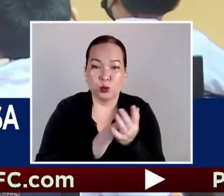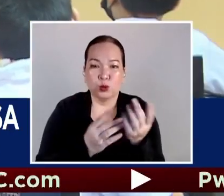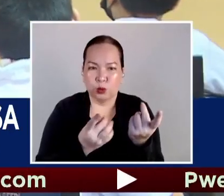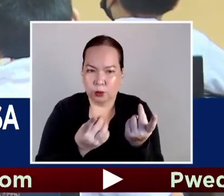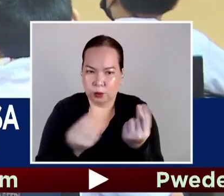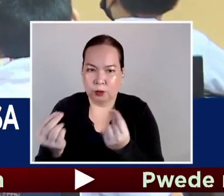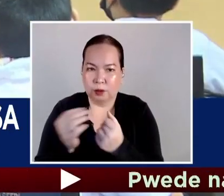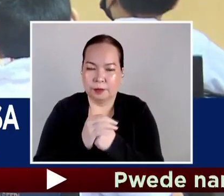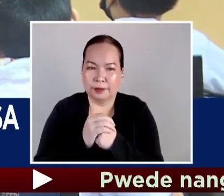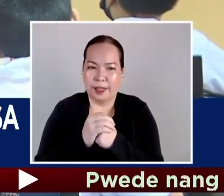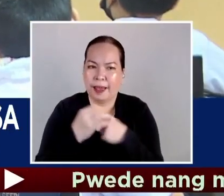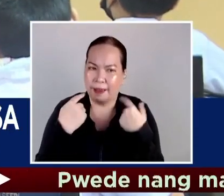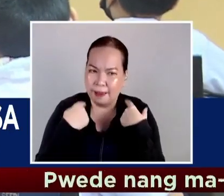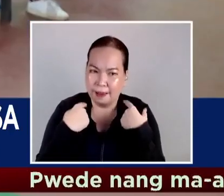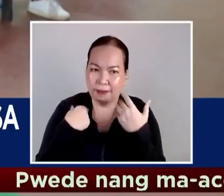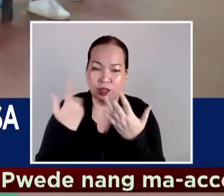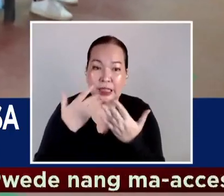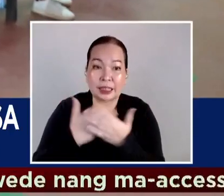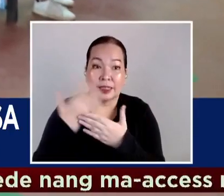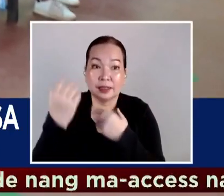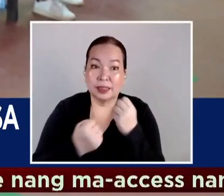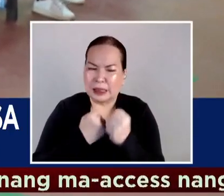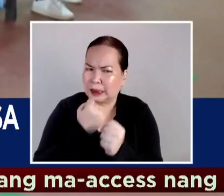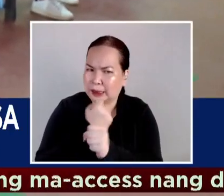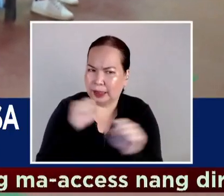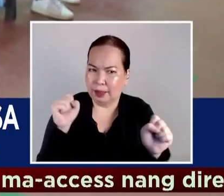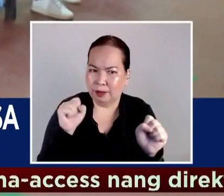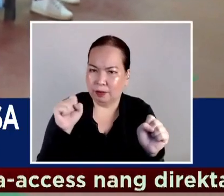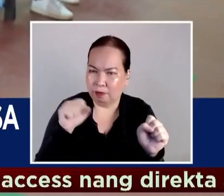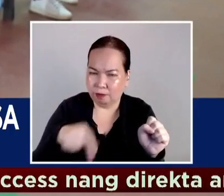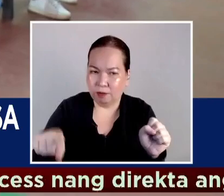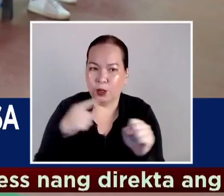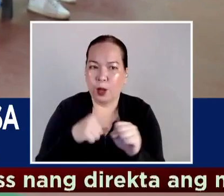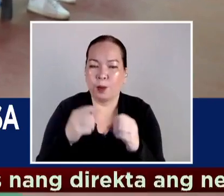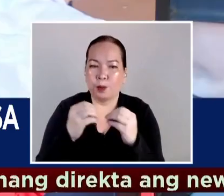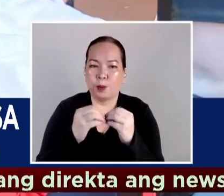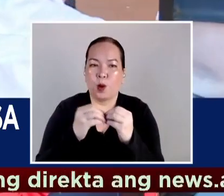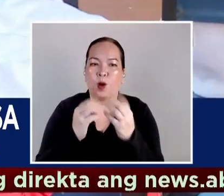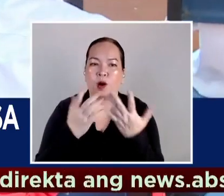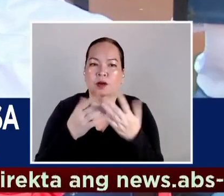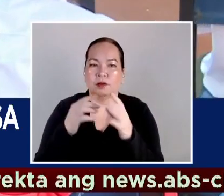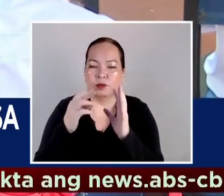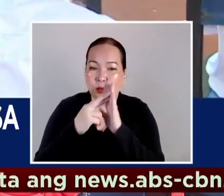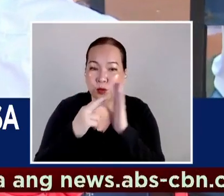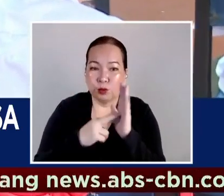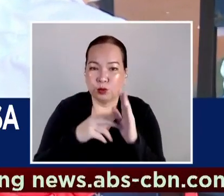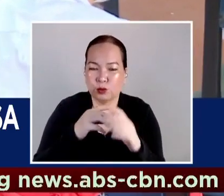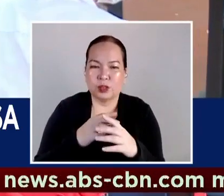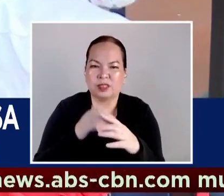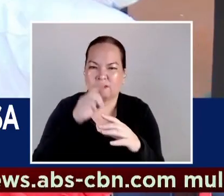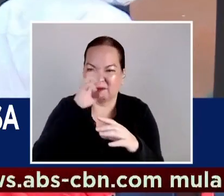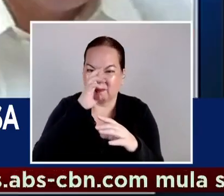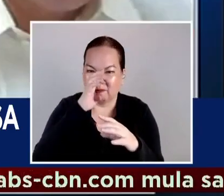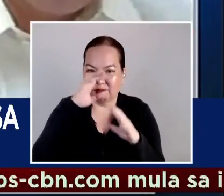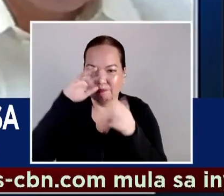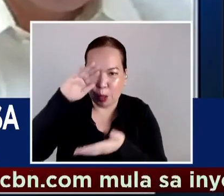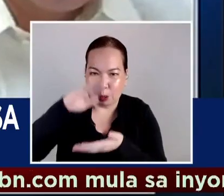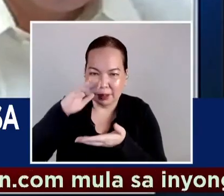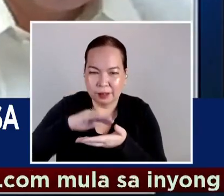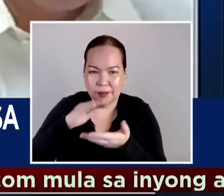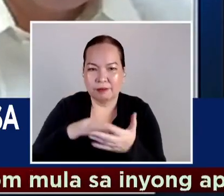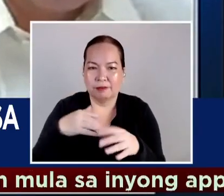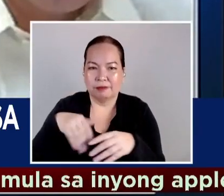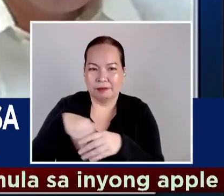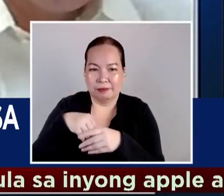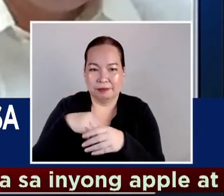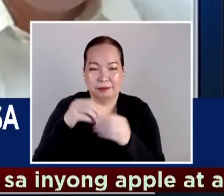sa susunod na school year. Mas luluwagan na rin ang physical distancing rules sa alert level 1 areas. Itong